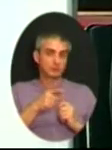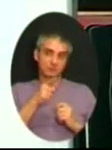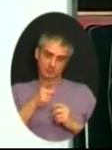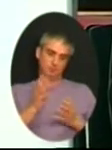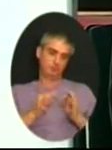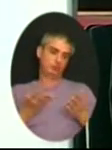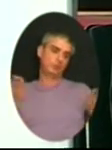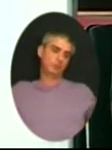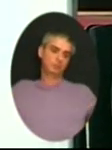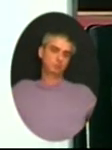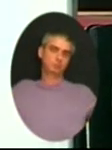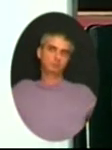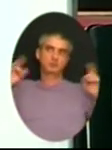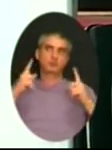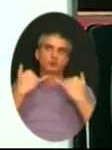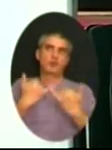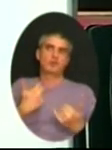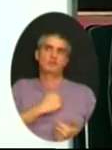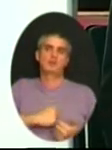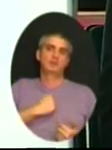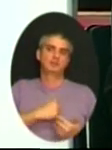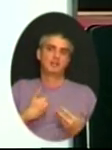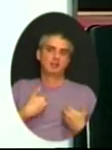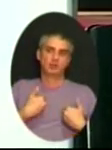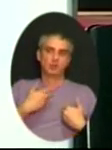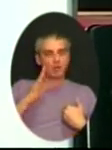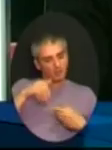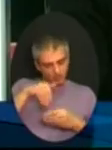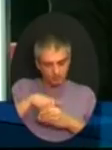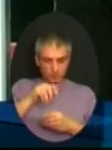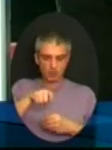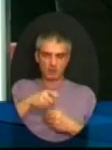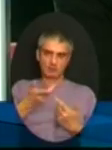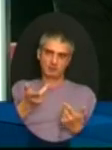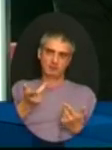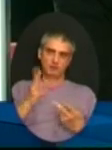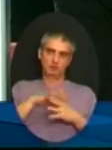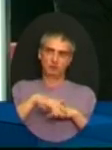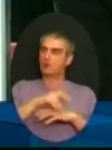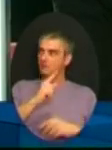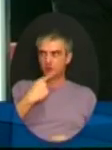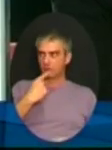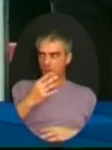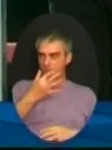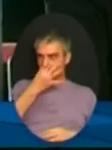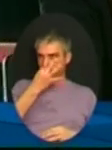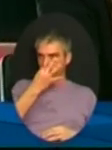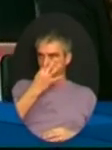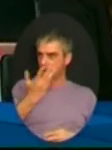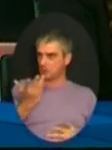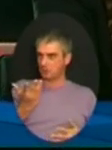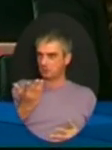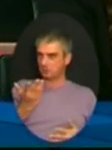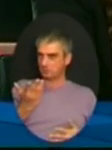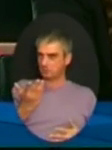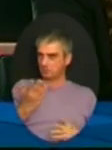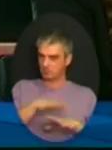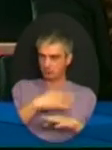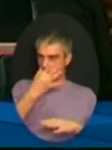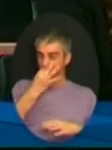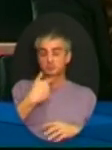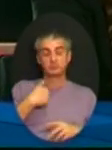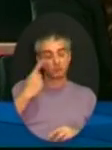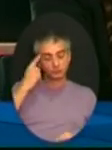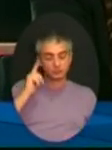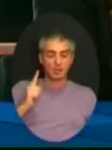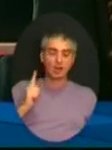היא משפטיזציה. זה מה שקורה היום. לצערנו הרב, גם בתוך הכנסת יש משפטיזציה. לא מגיע? אני חושבת שצריך